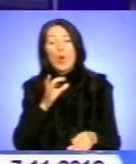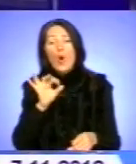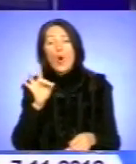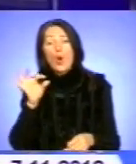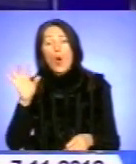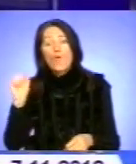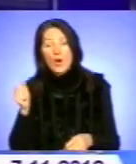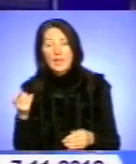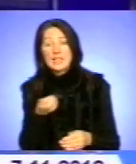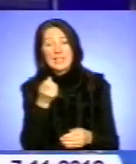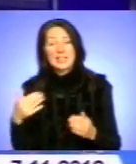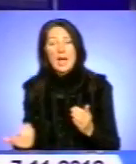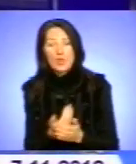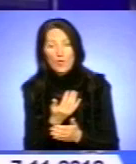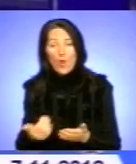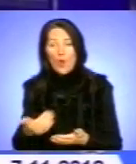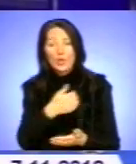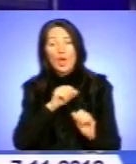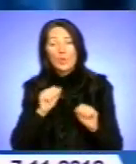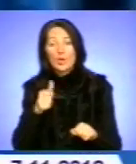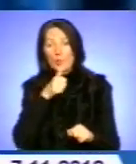зможе спробувати кожен охочий.